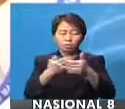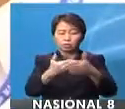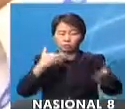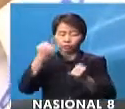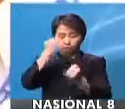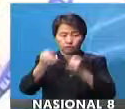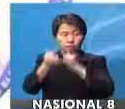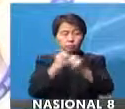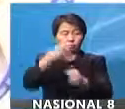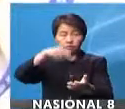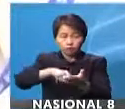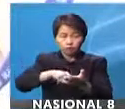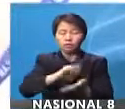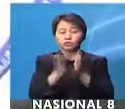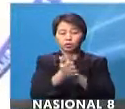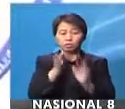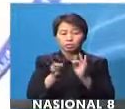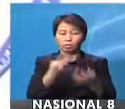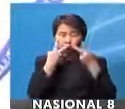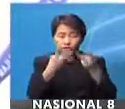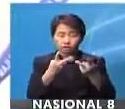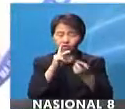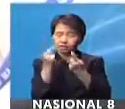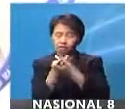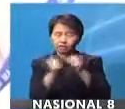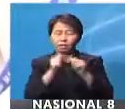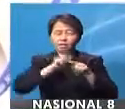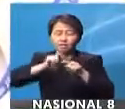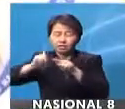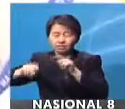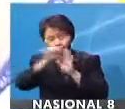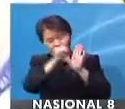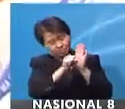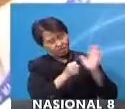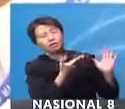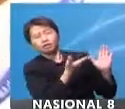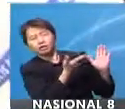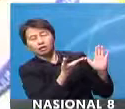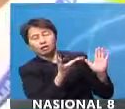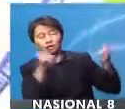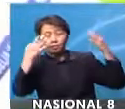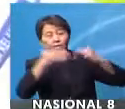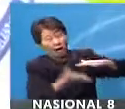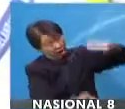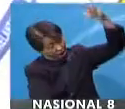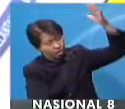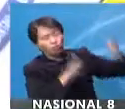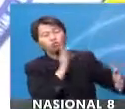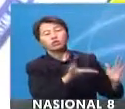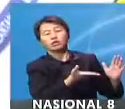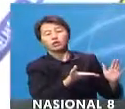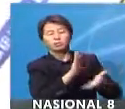akhir tahun ini Jadi kalau tengok kepada keadaan ini dengan macam-macam syarat yang datang dari langit ni